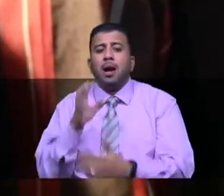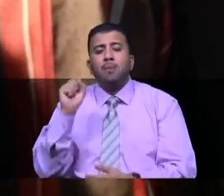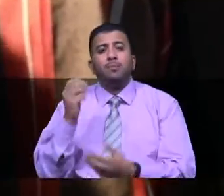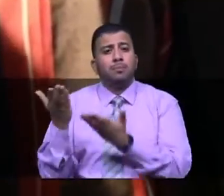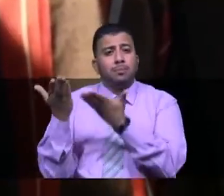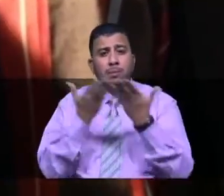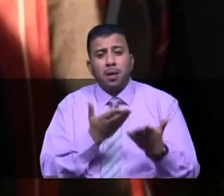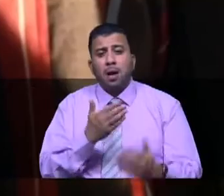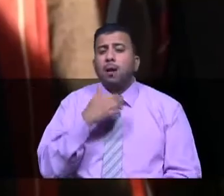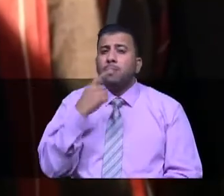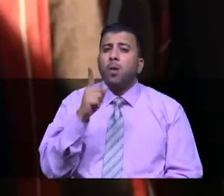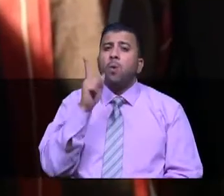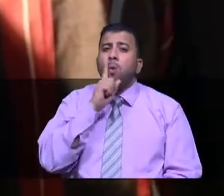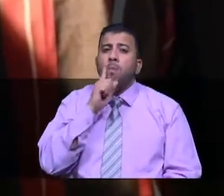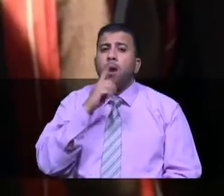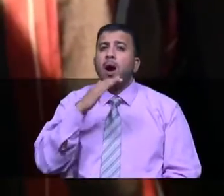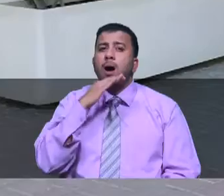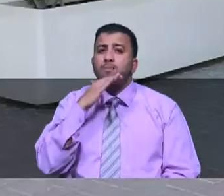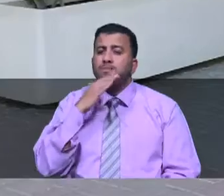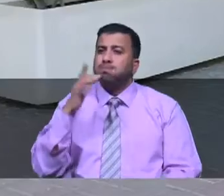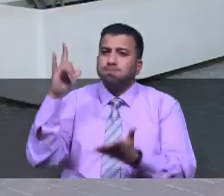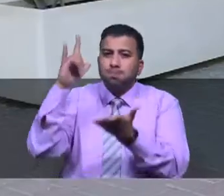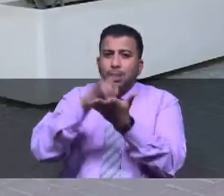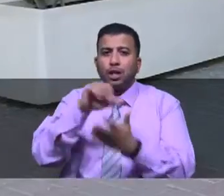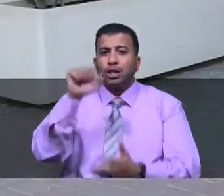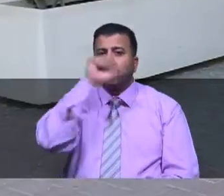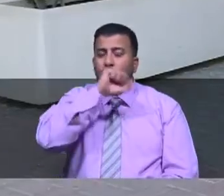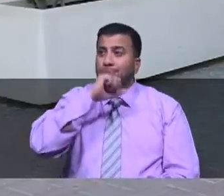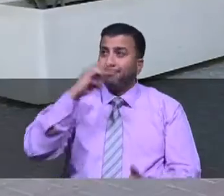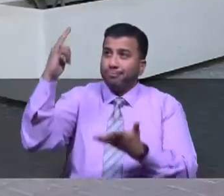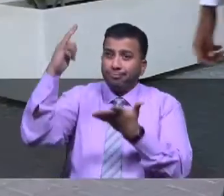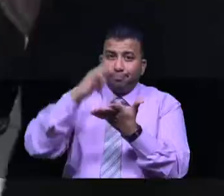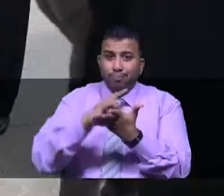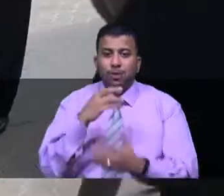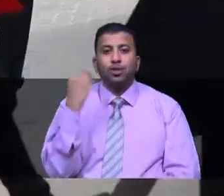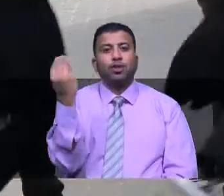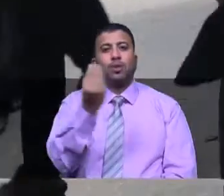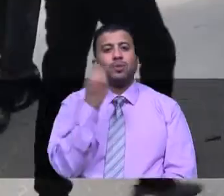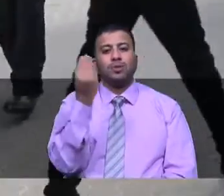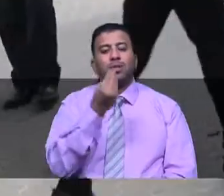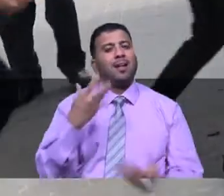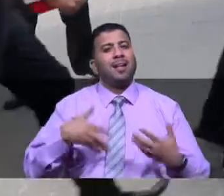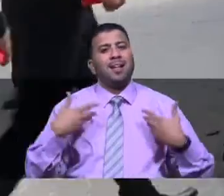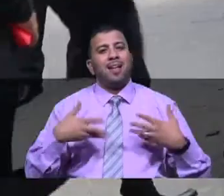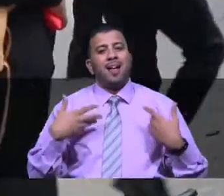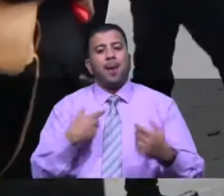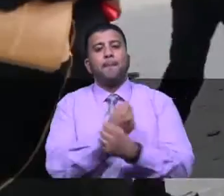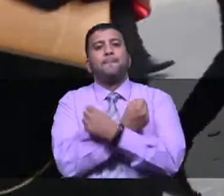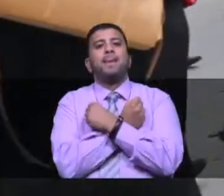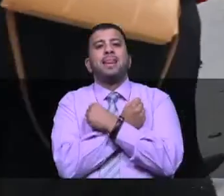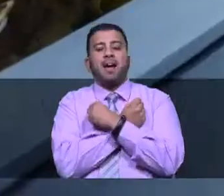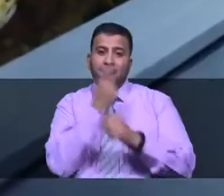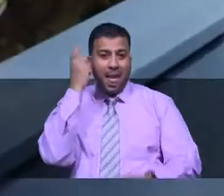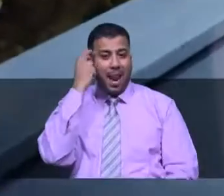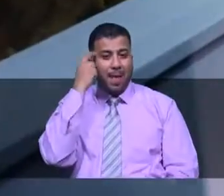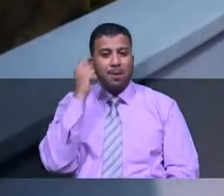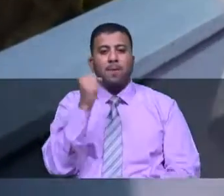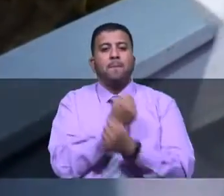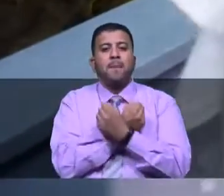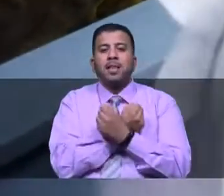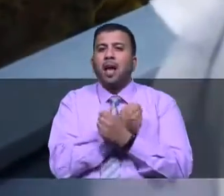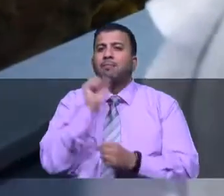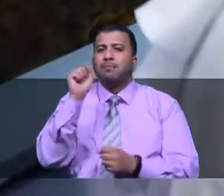استقبل المكفولين وأمهاتهم بمطار الشارقة، حيث تم اصطحابهم في جولة ترفيهية شملت المتحف العلمي ومتحف المحطة،